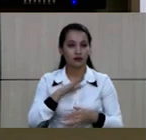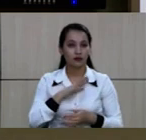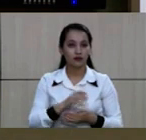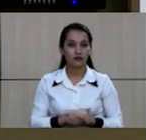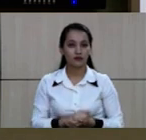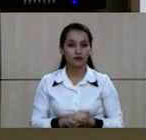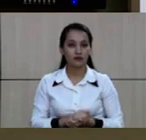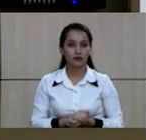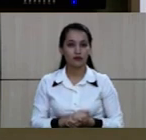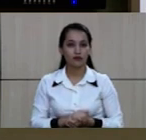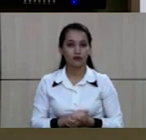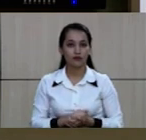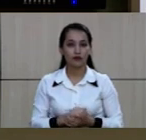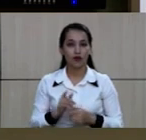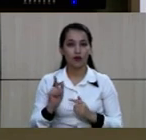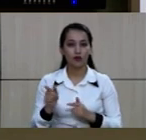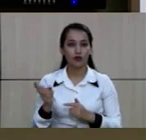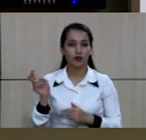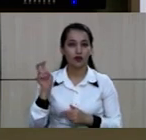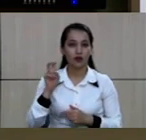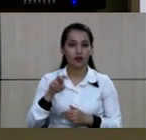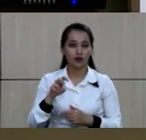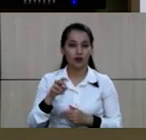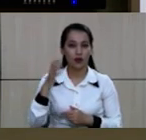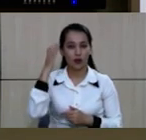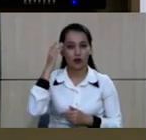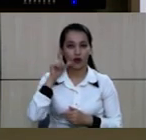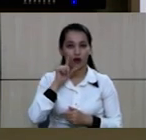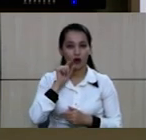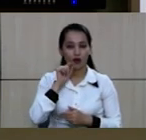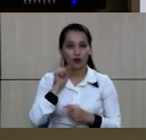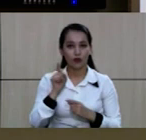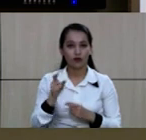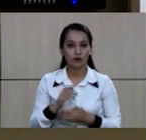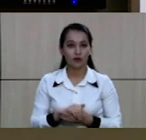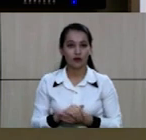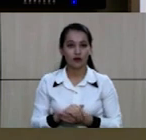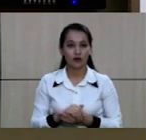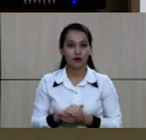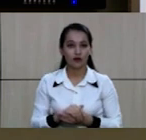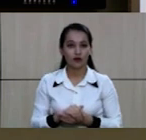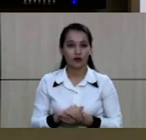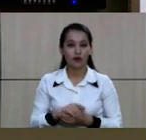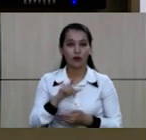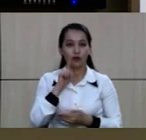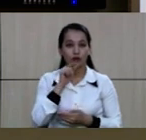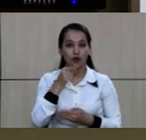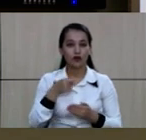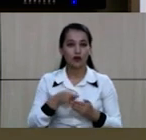ҳолатда овчи келади-ю, қарғани отиб, уни ўзини қушларига